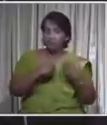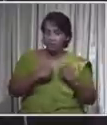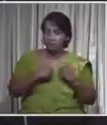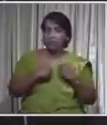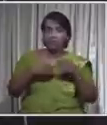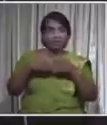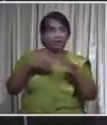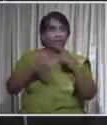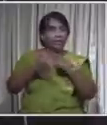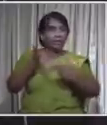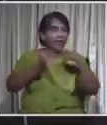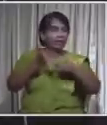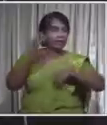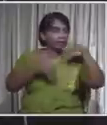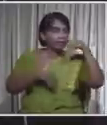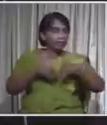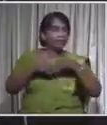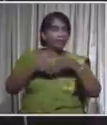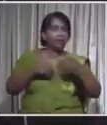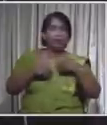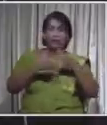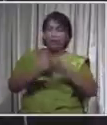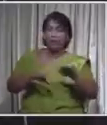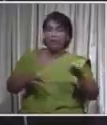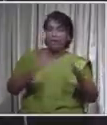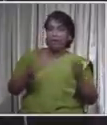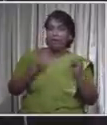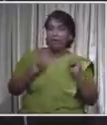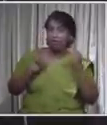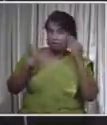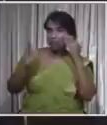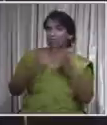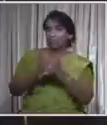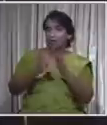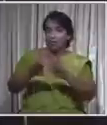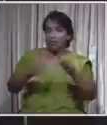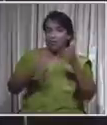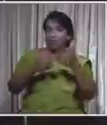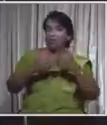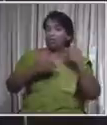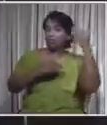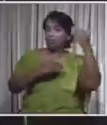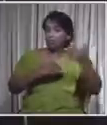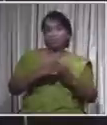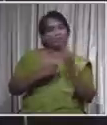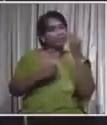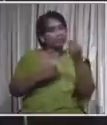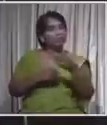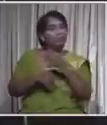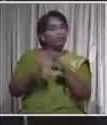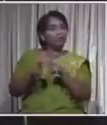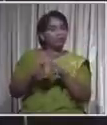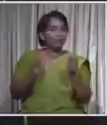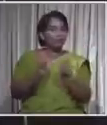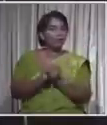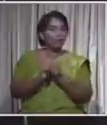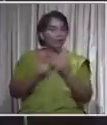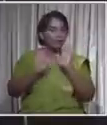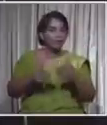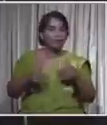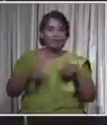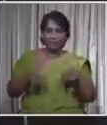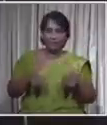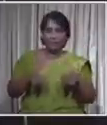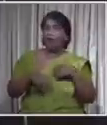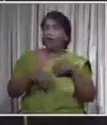මෙච්චරකල් දේශපාලනය කරලා අපේ දරුවෝ ගැන හිතන්න අපේ දරුවන්ට හොඳ මාර්ගයක් හදලා දෙන්න මෙන්න මේකයි අපි කලි යුත්තේ දැන් අපි